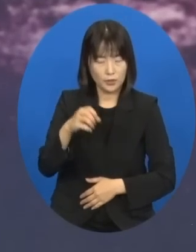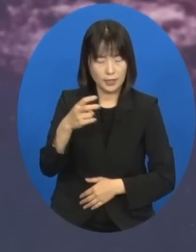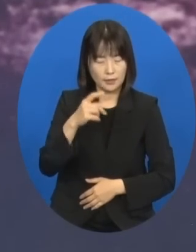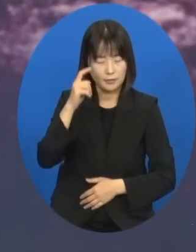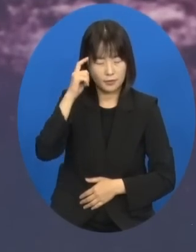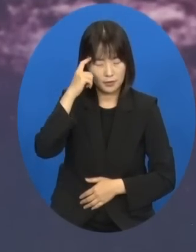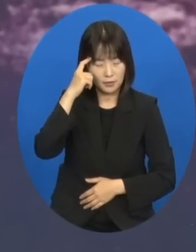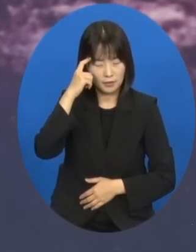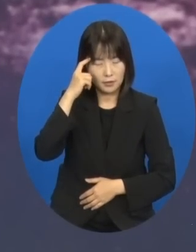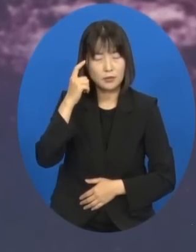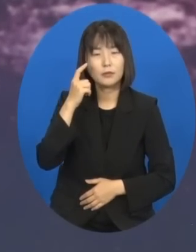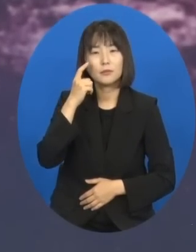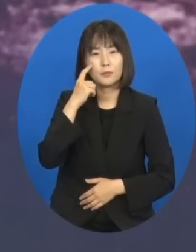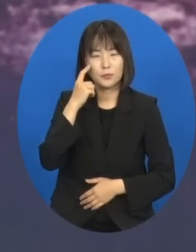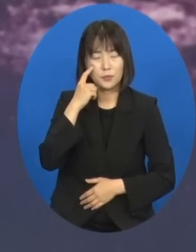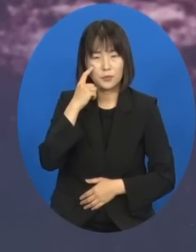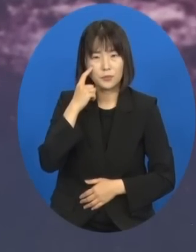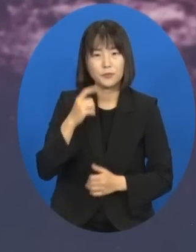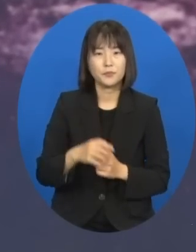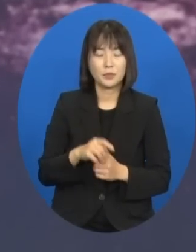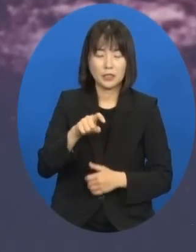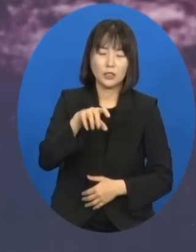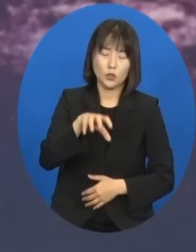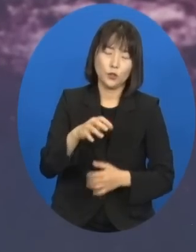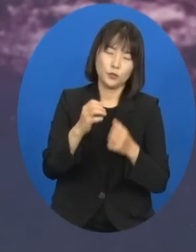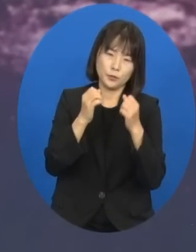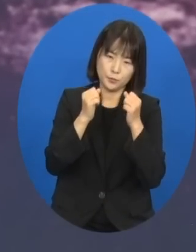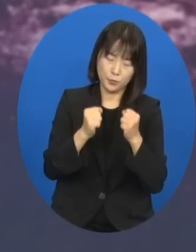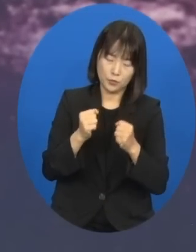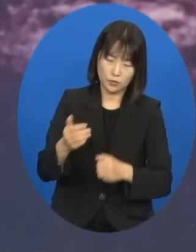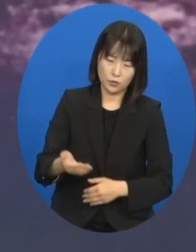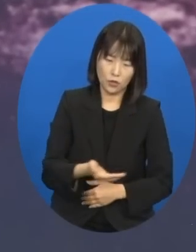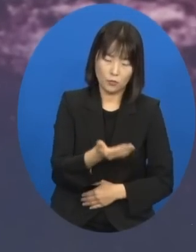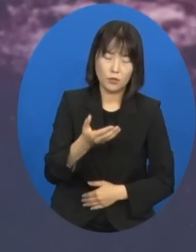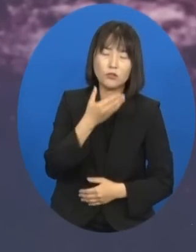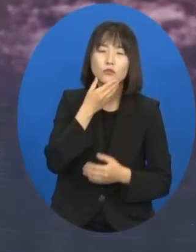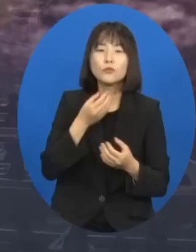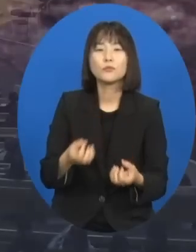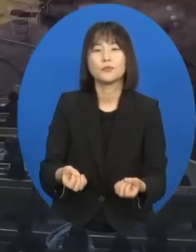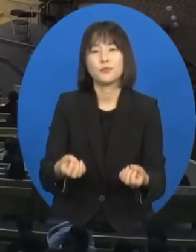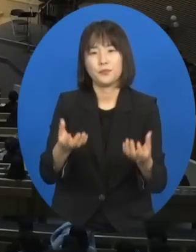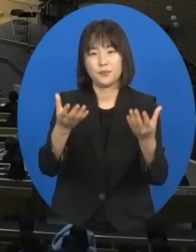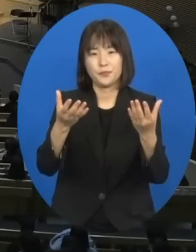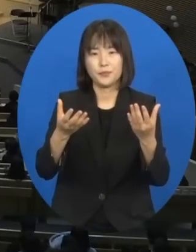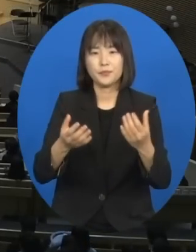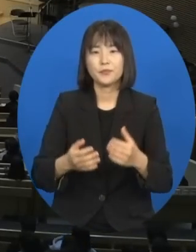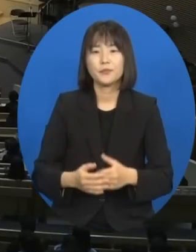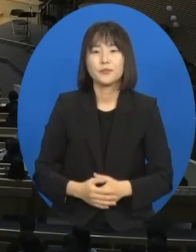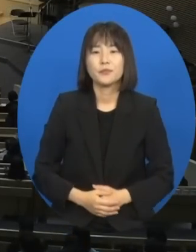되새기고 거기에 머무는 여러분들이 되시기를 축복합니다.